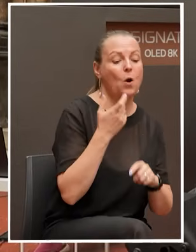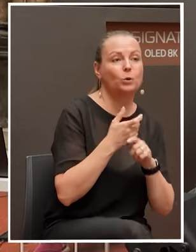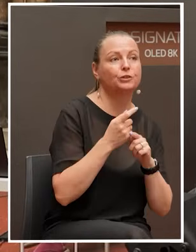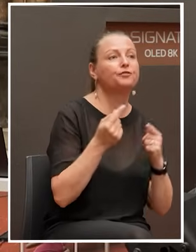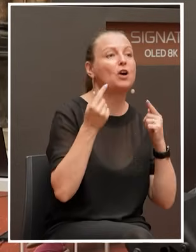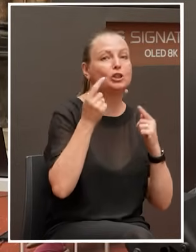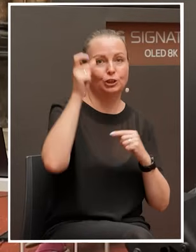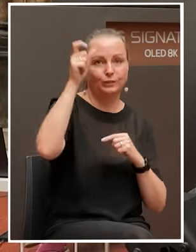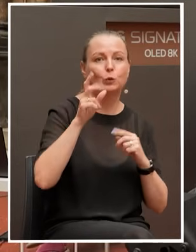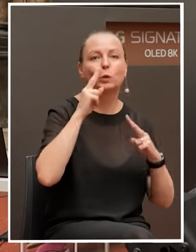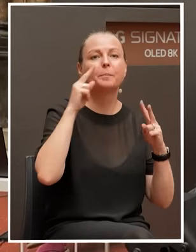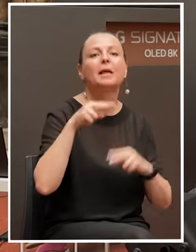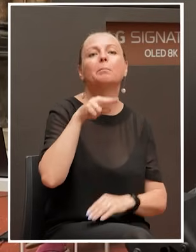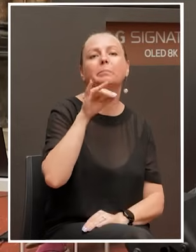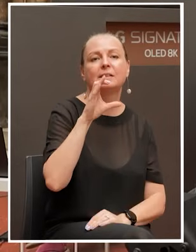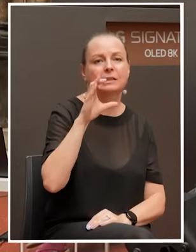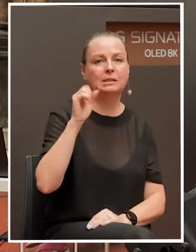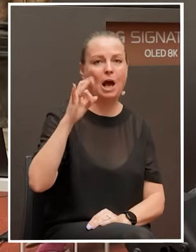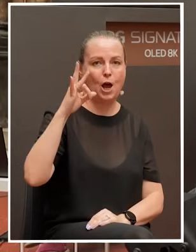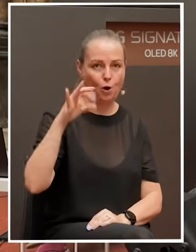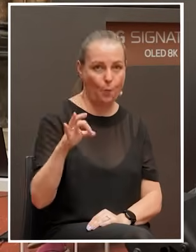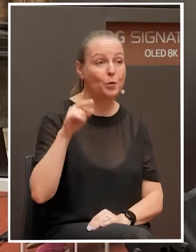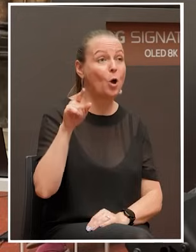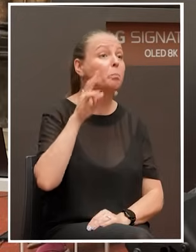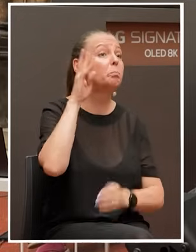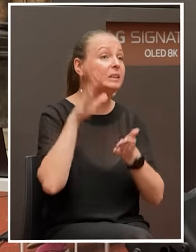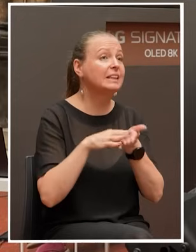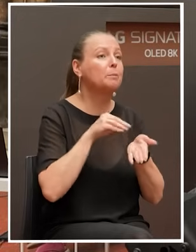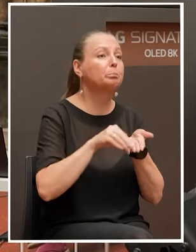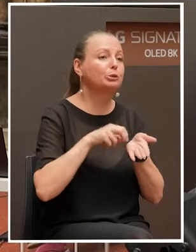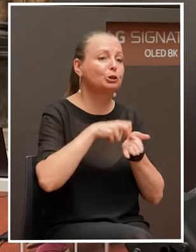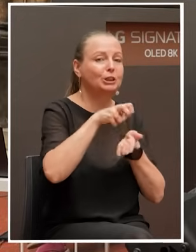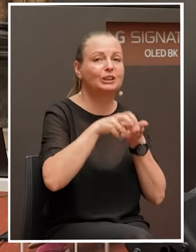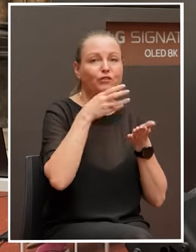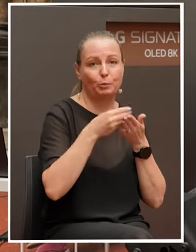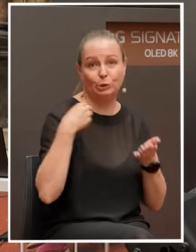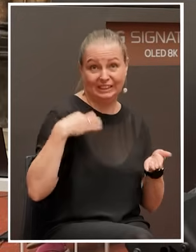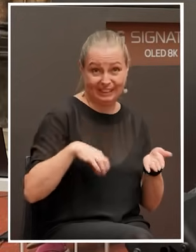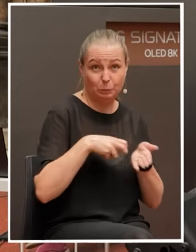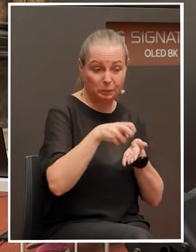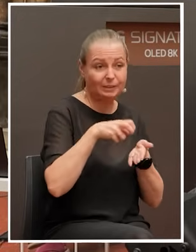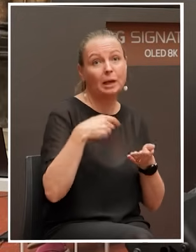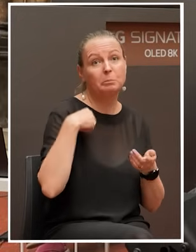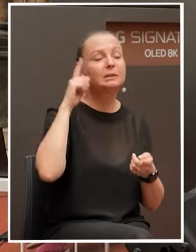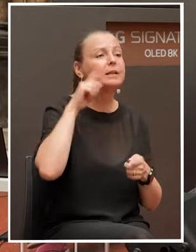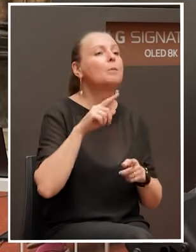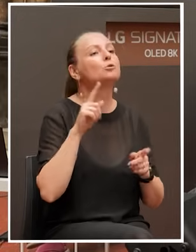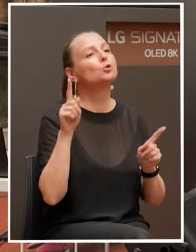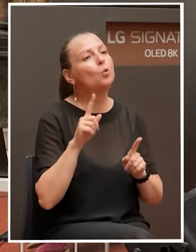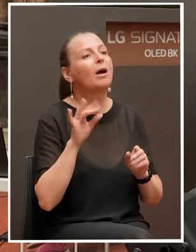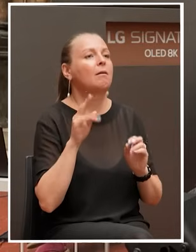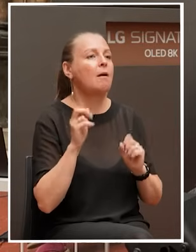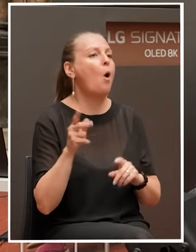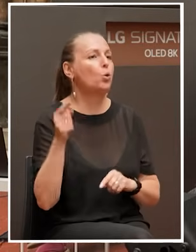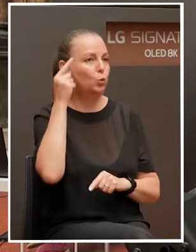свидетелей – это Камиль Писсаро. Благодаря тому, что он постоянно пишет своему сыну, мы знаем, как что он думал и